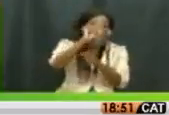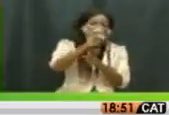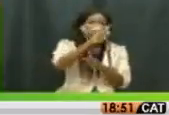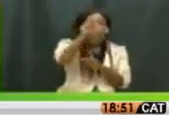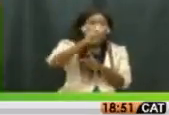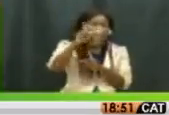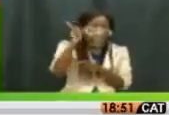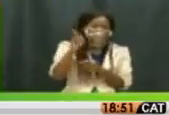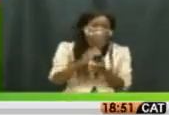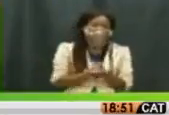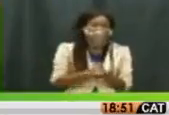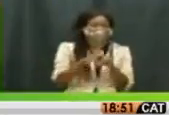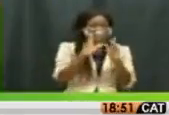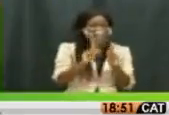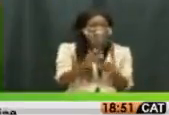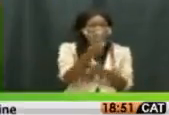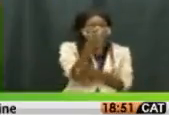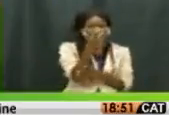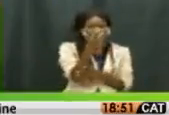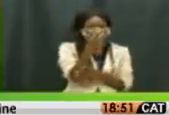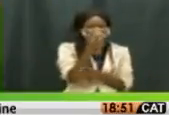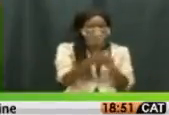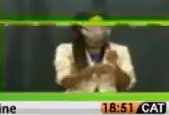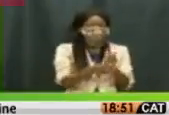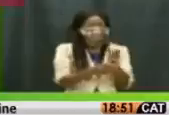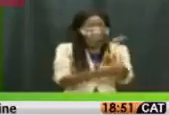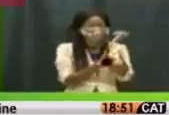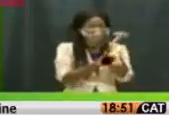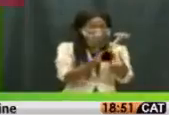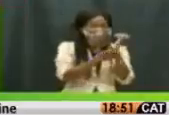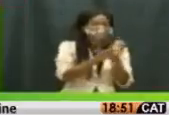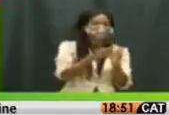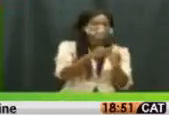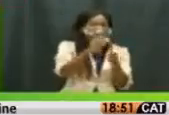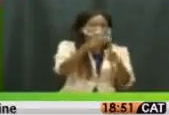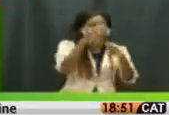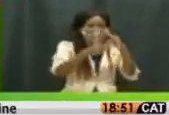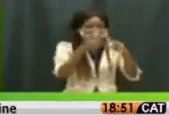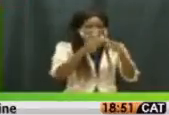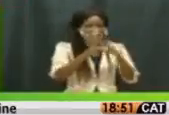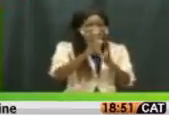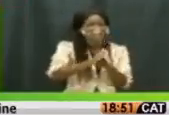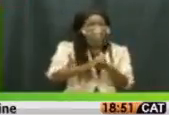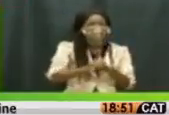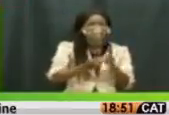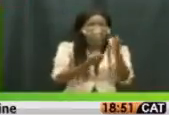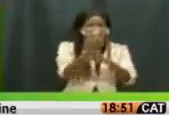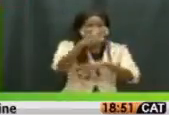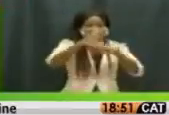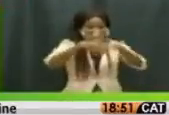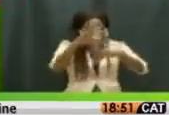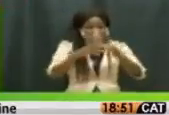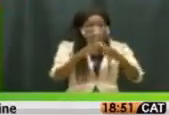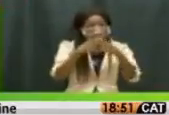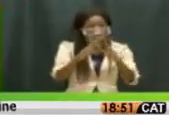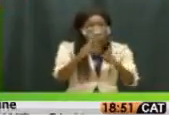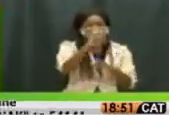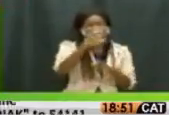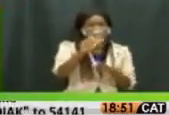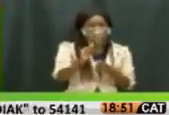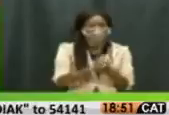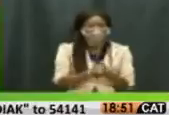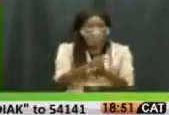3 ku boma lililonse la Baraka Lilongwe Palombe ndi Zomba 2 ku boma lililonse la